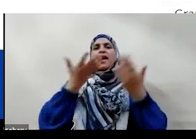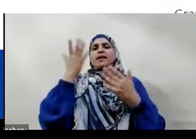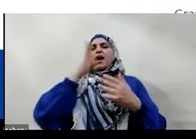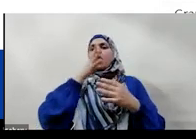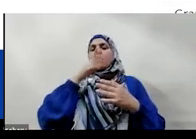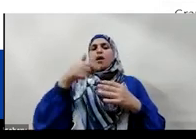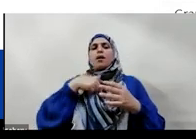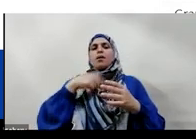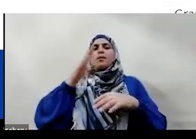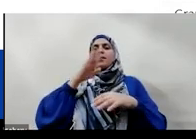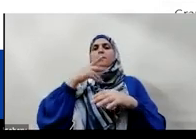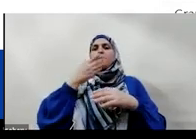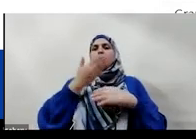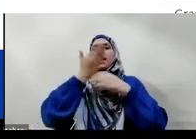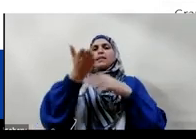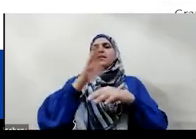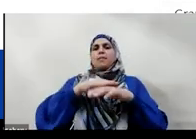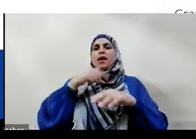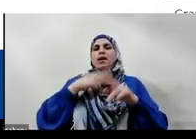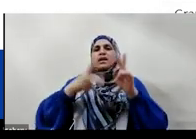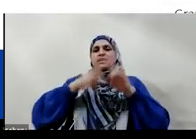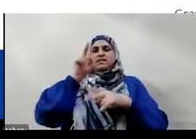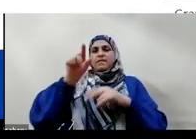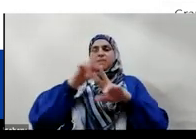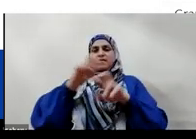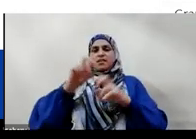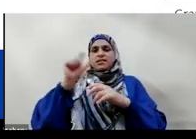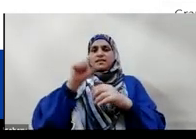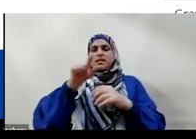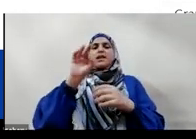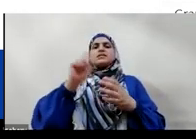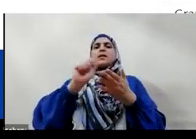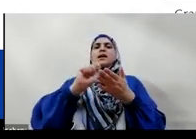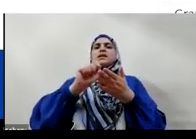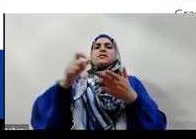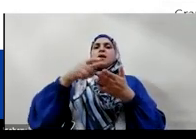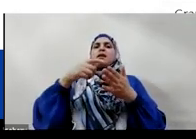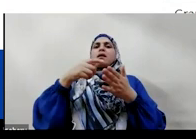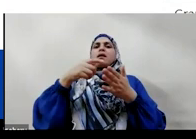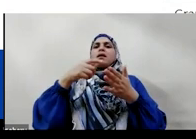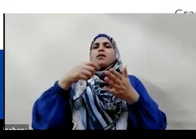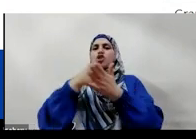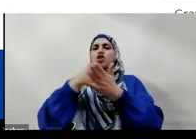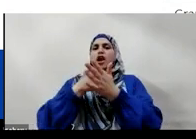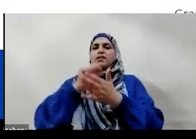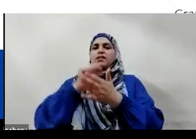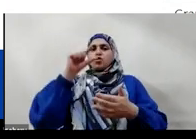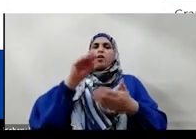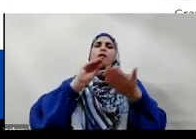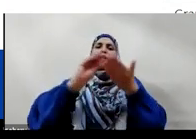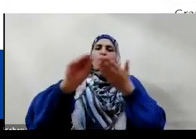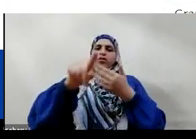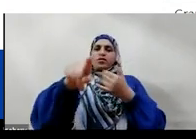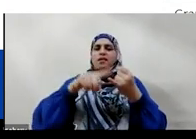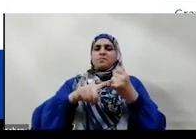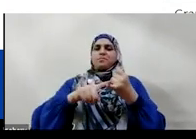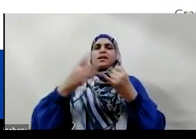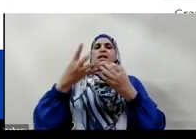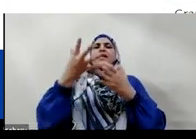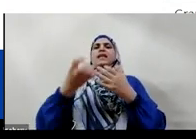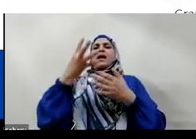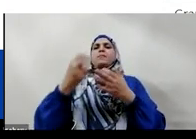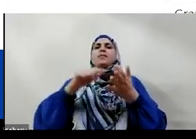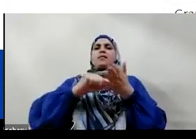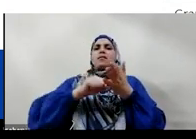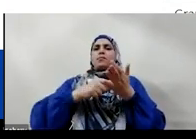student researcher بسلم إثبات قيد في برنامج الدكتوراه في هذه الجزئية، وبعمل upload للـ ID بتاعي